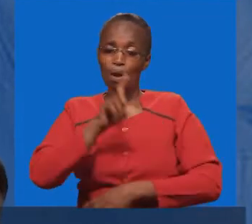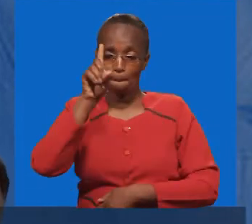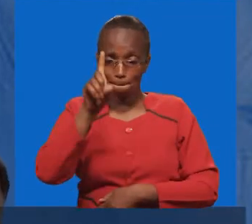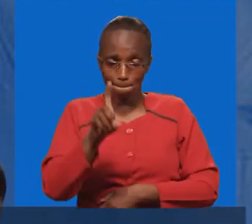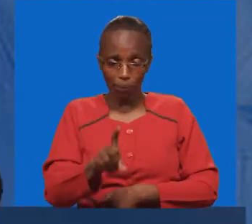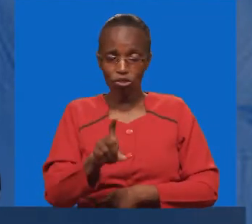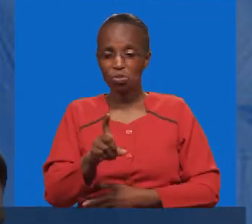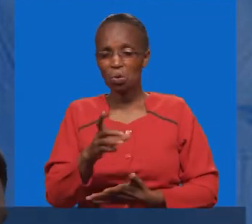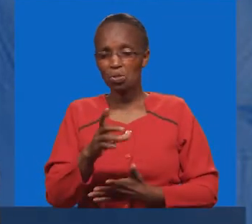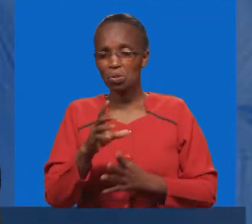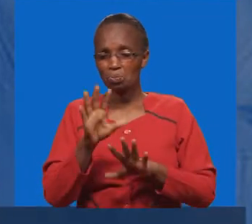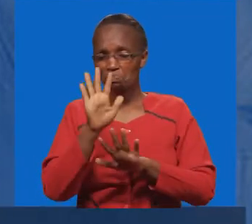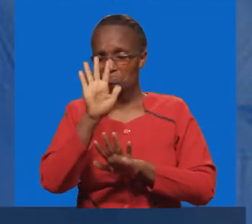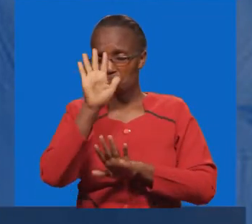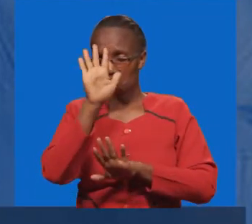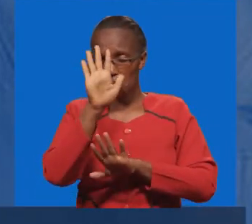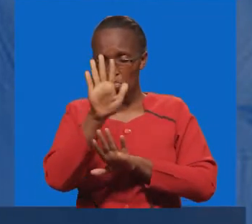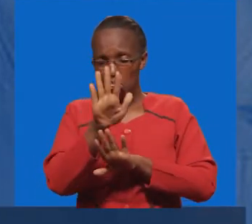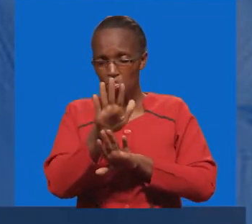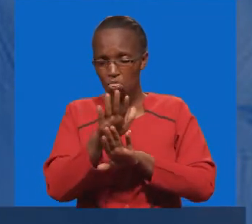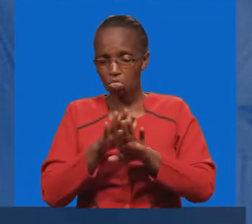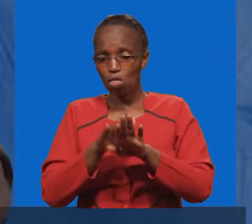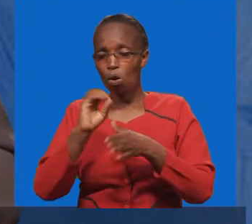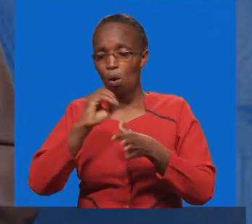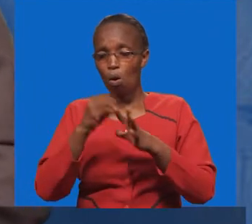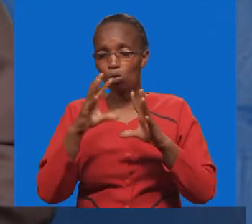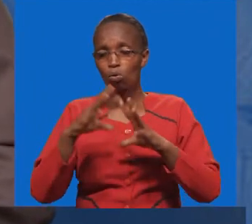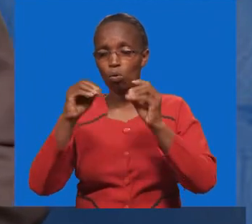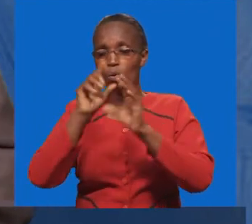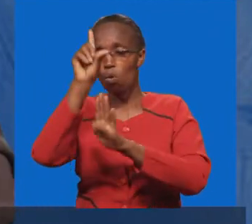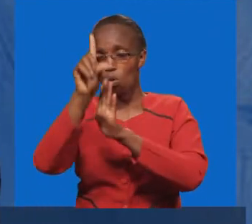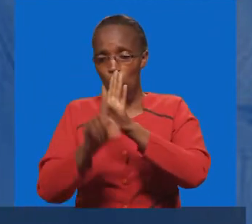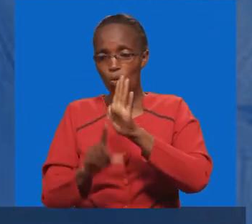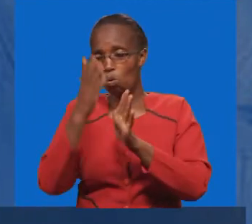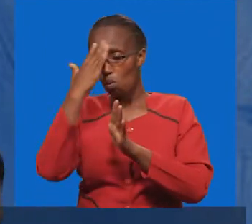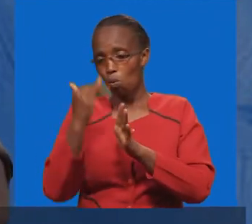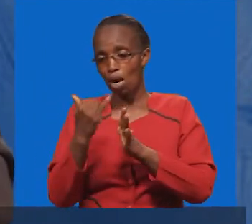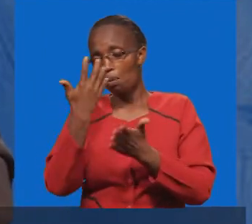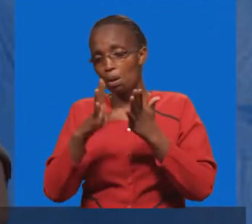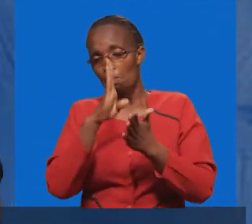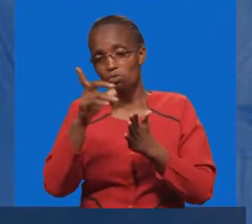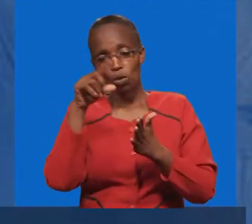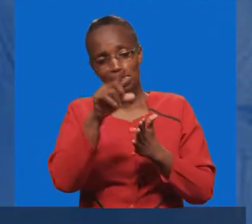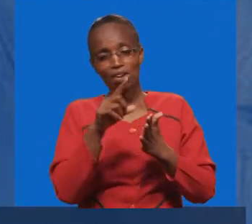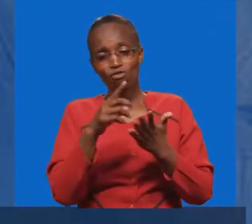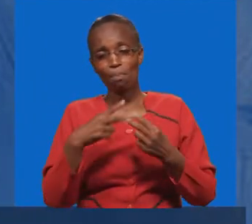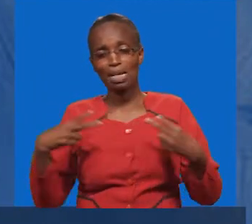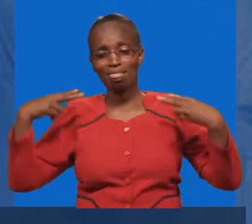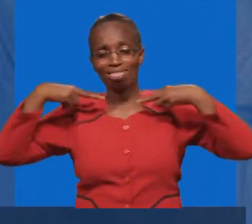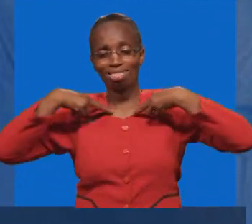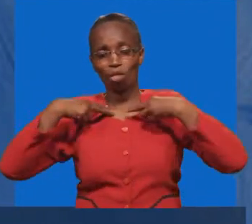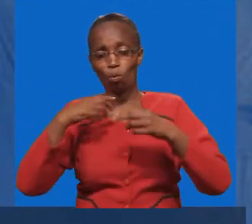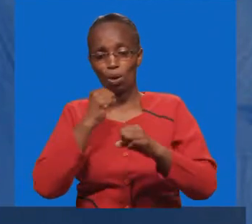nataka kusema hivi, upendo wetu usipoe, upendo wetu usikaweze kwenda chini kwa sababu ya kazi, kwa sababu ya